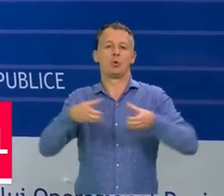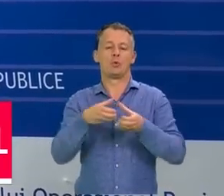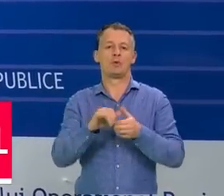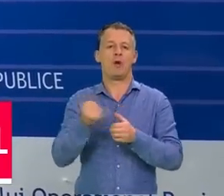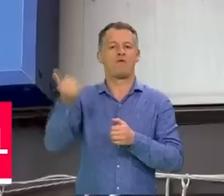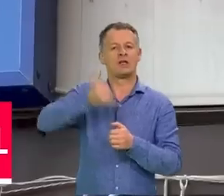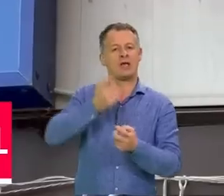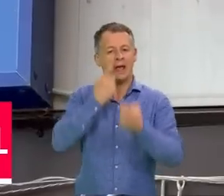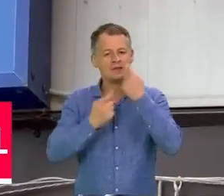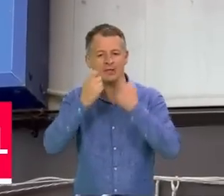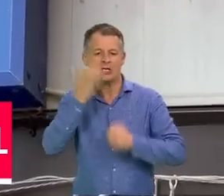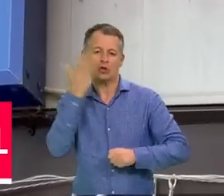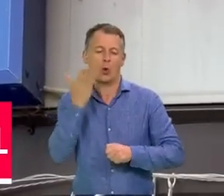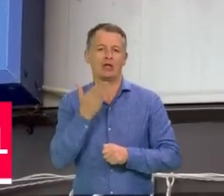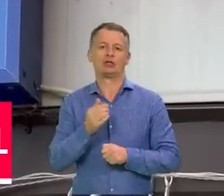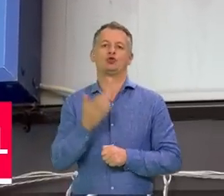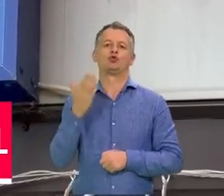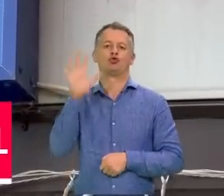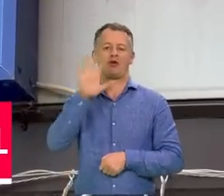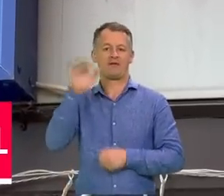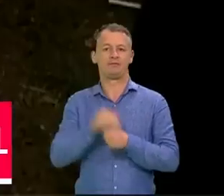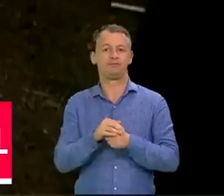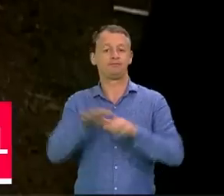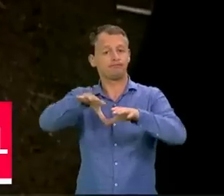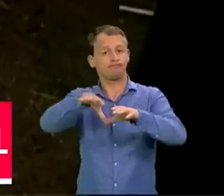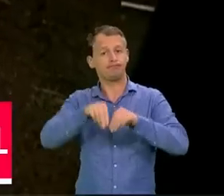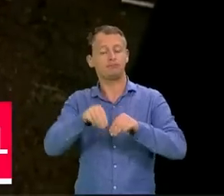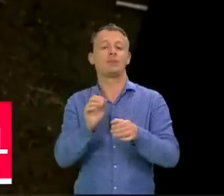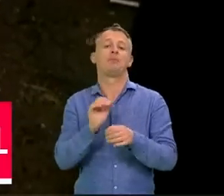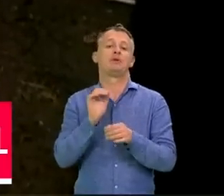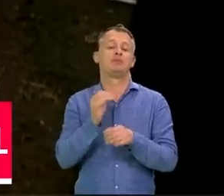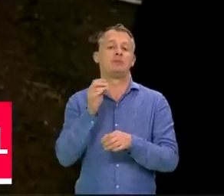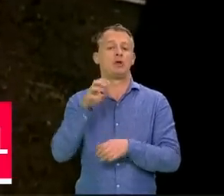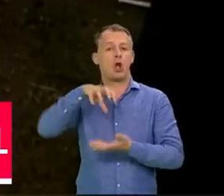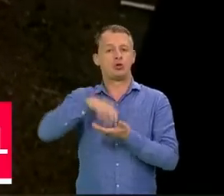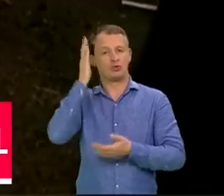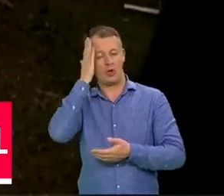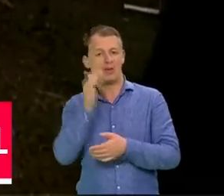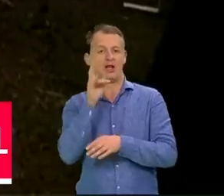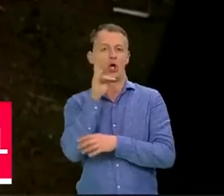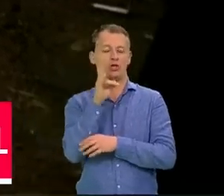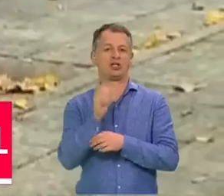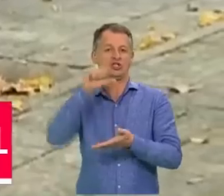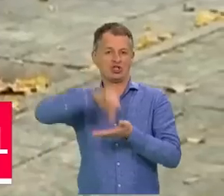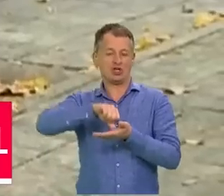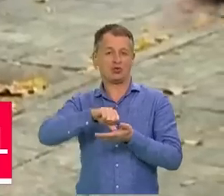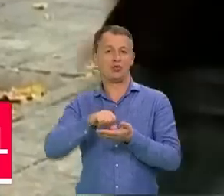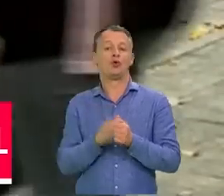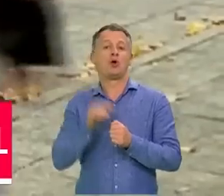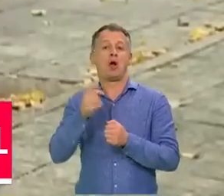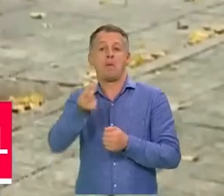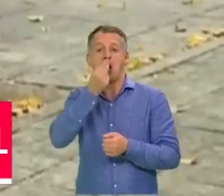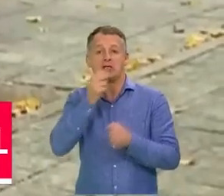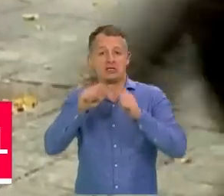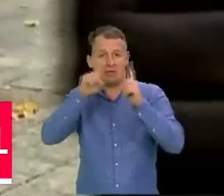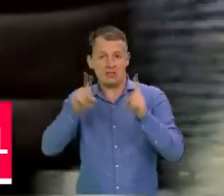de experiență la o școală din județul Suceava. Cazați la un hotel din centrul orașului, copiii și însoțitoarele lor au luat micul dejun